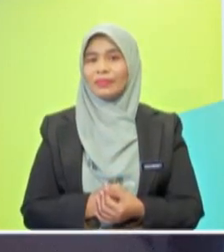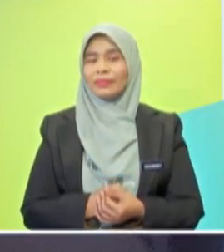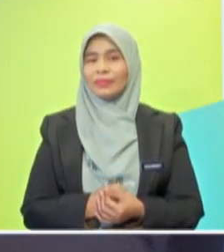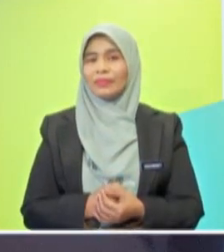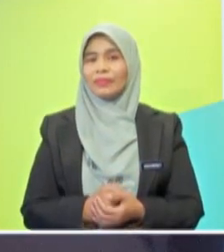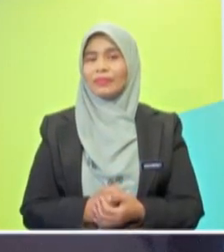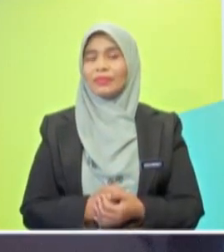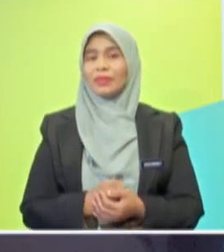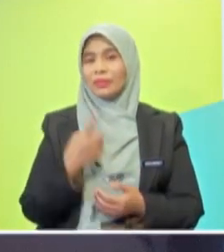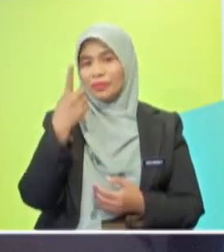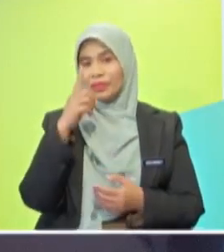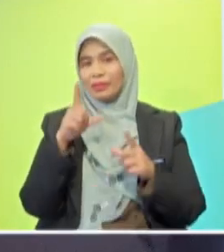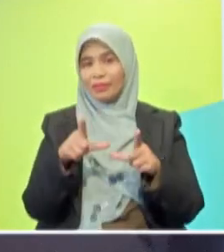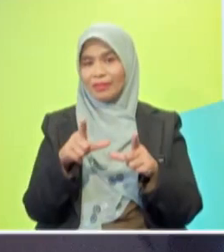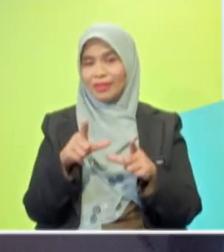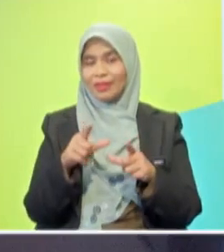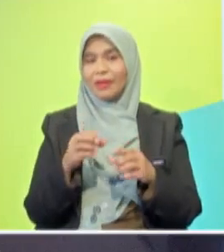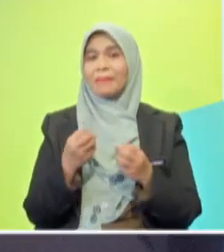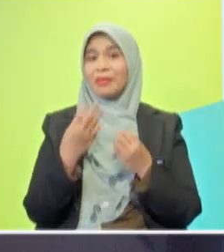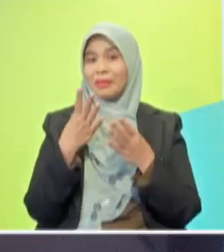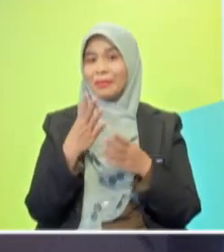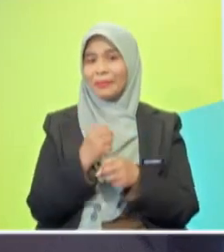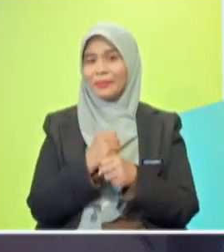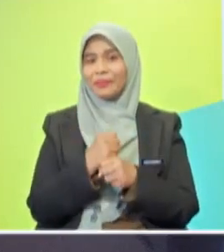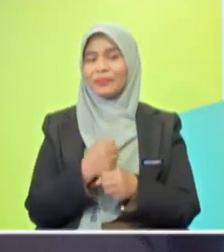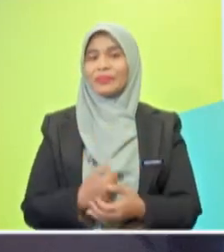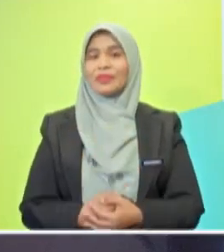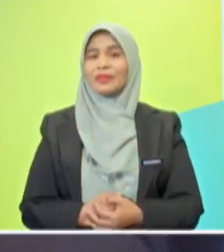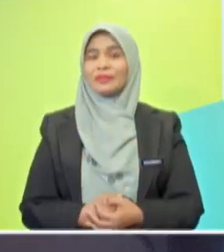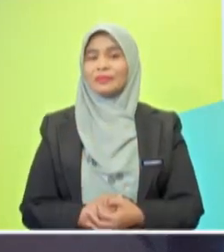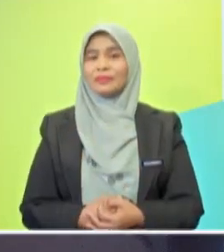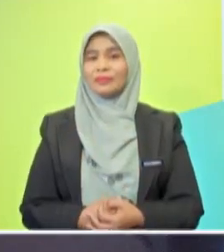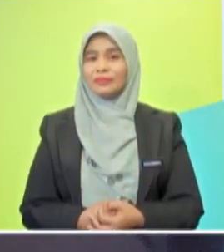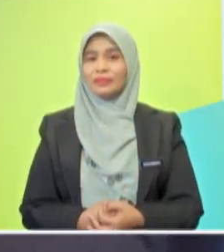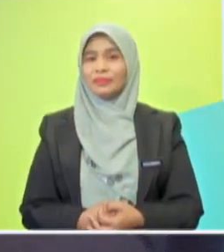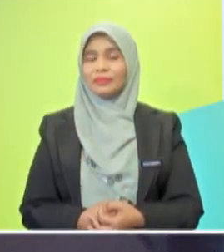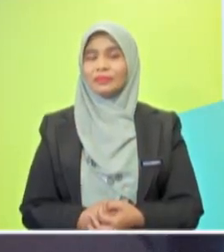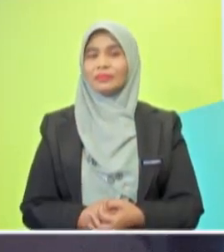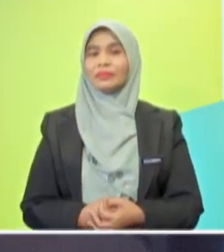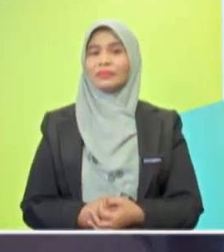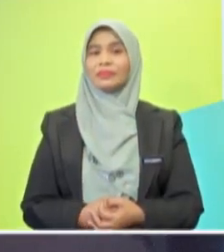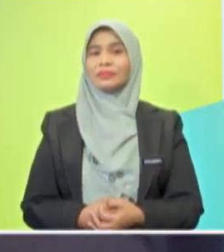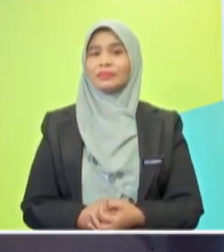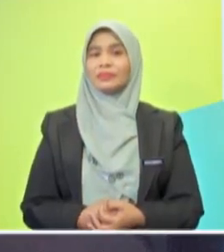Ustazah letakkan untuk Khalif. Tahniah Khalif. Baiklah. Kepada Khalif.